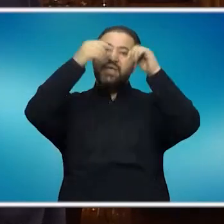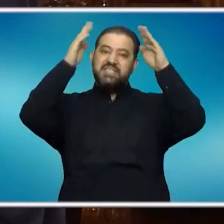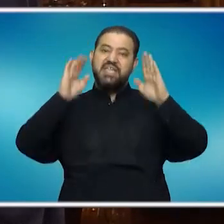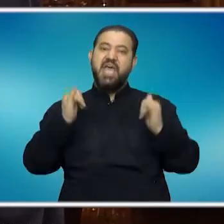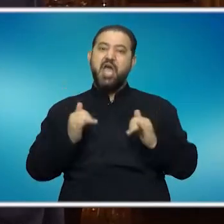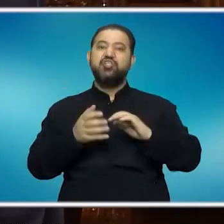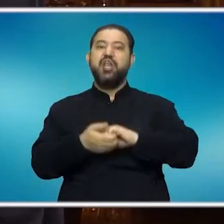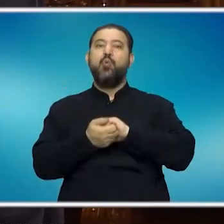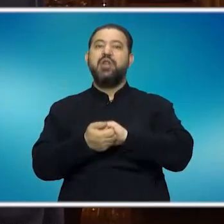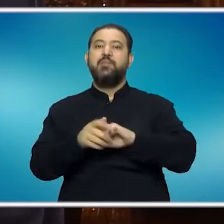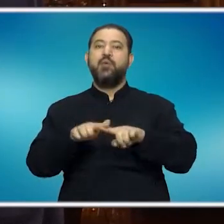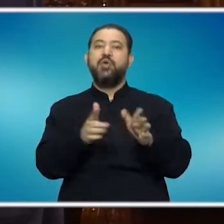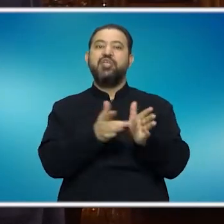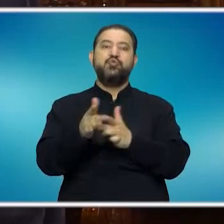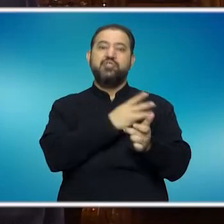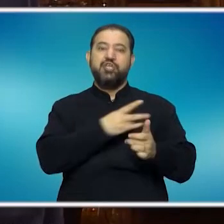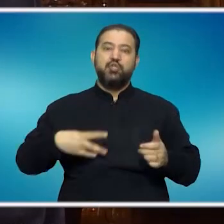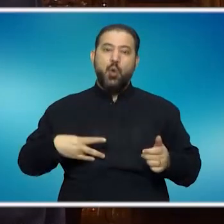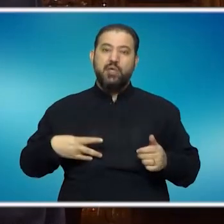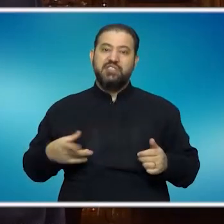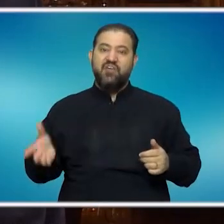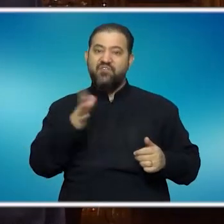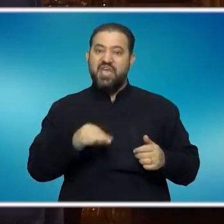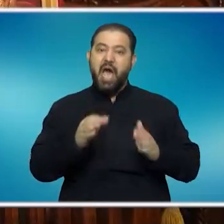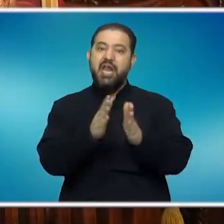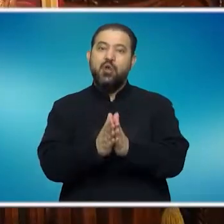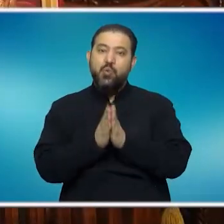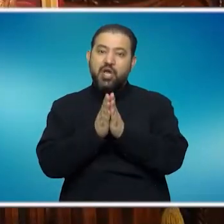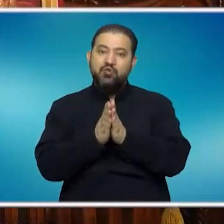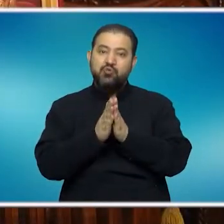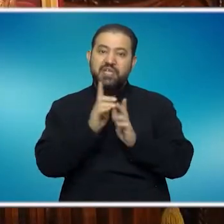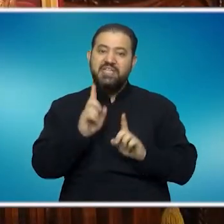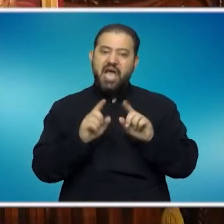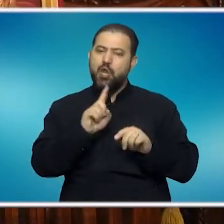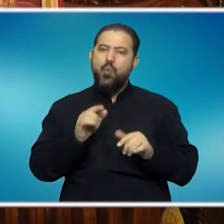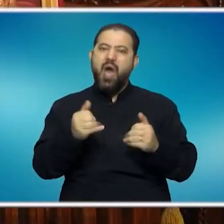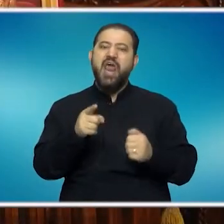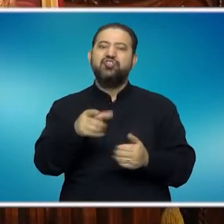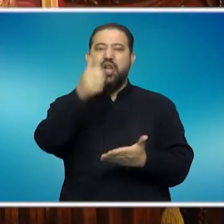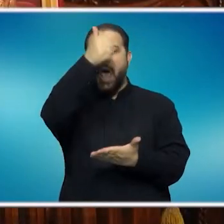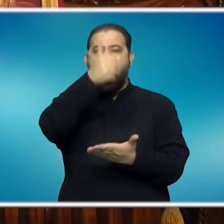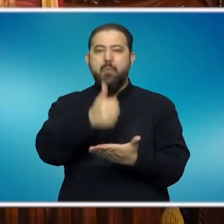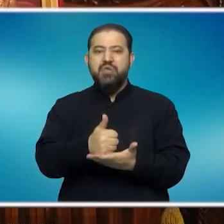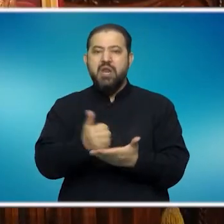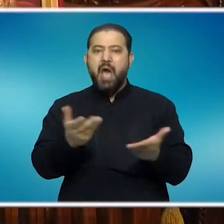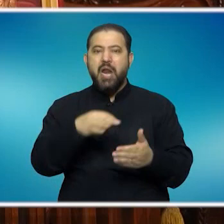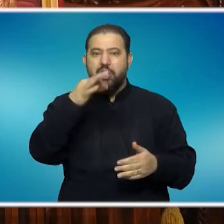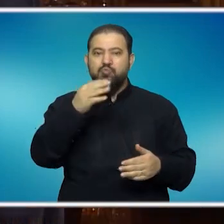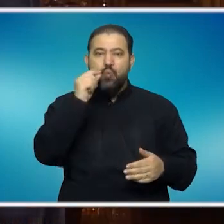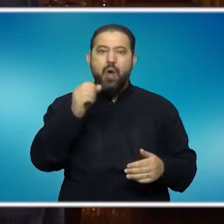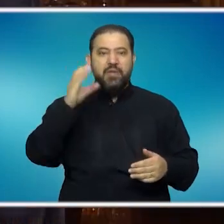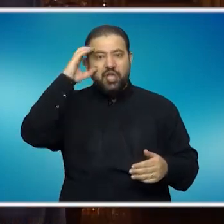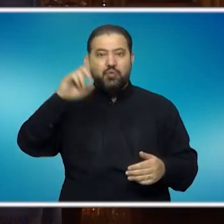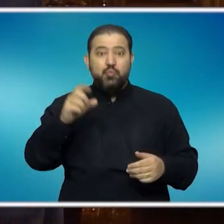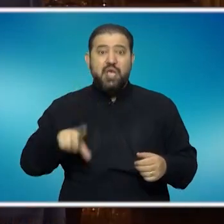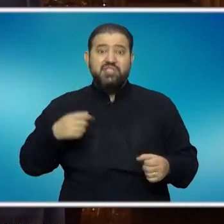aici să dialogăm cu Hristos. Noi răspundem lui Hristos. Fiecare rugăciune, dacă nu are acel amin pe care îl zic credincioșii,